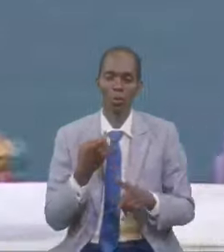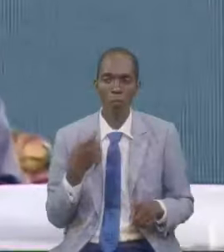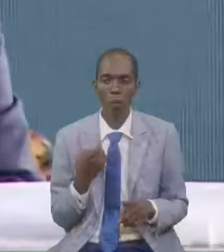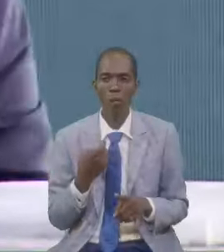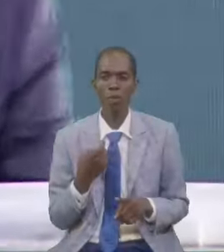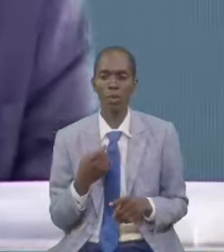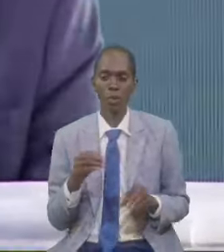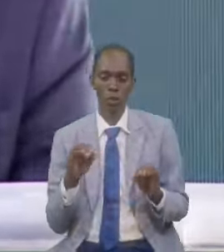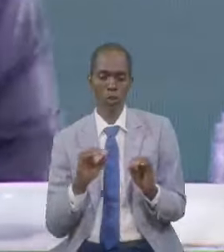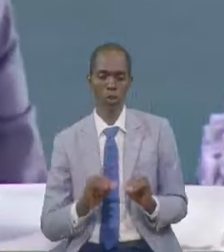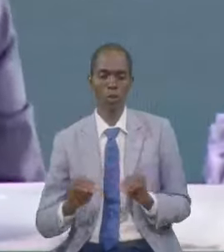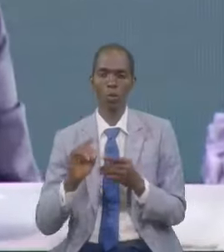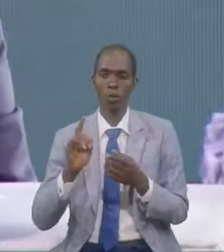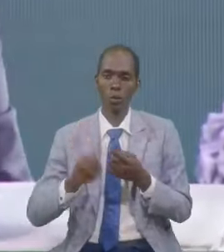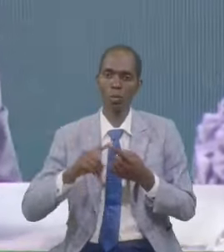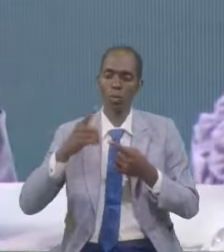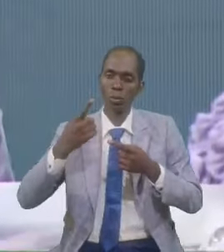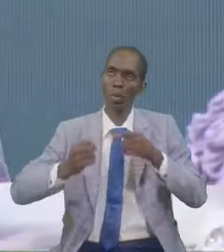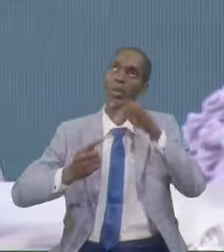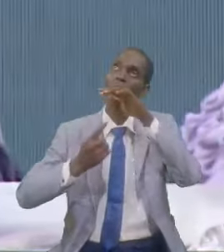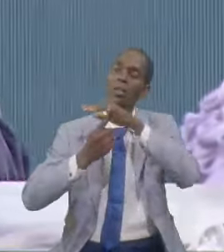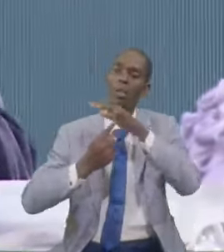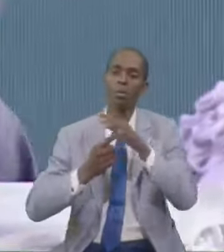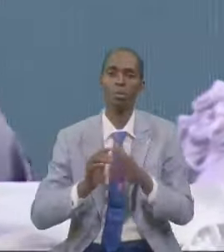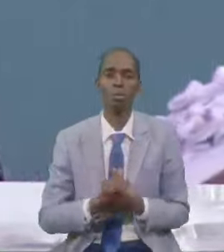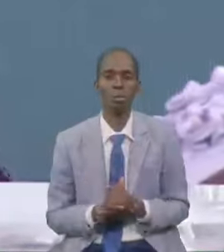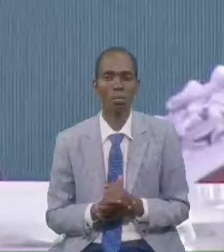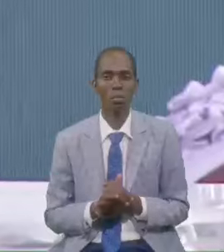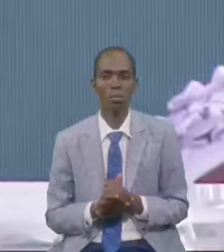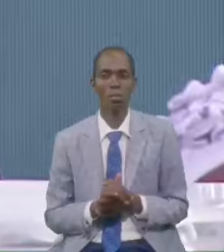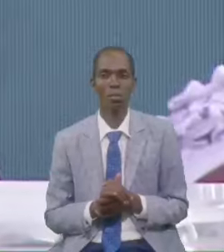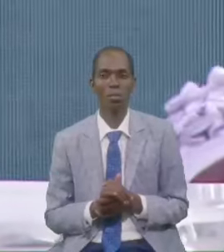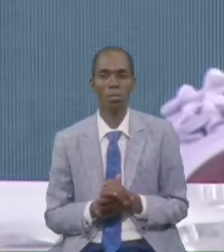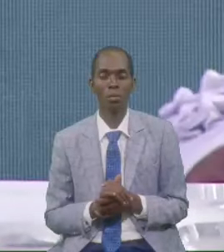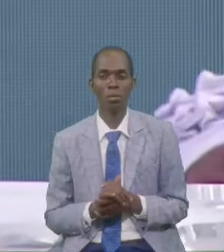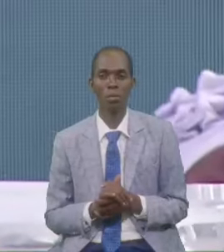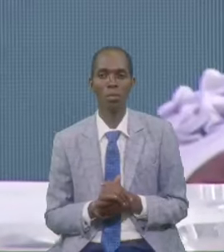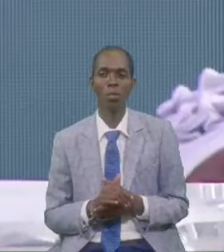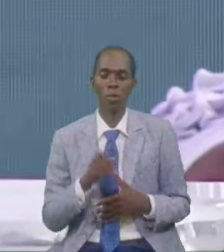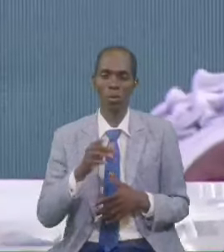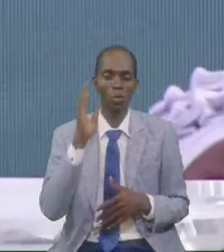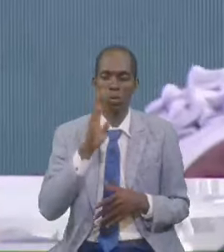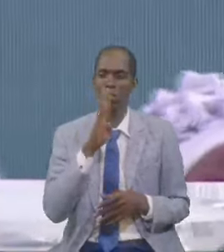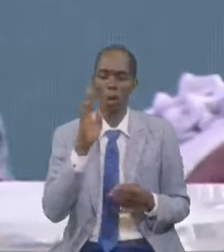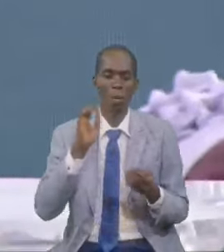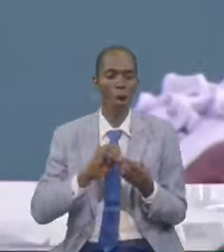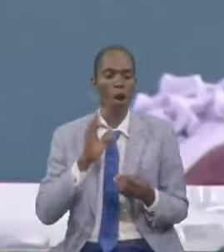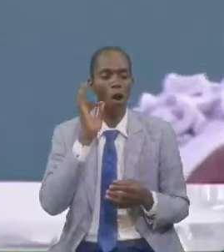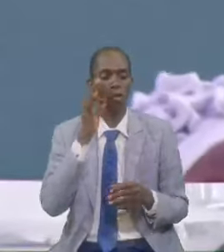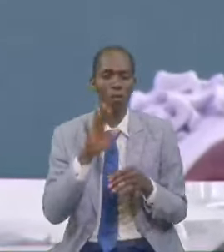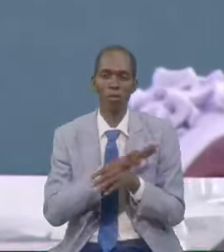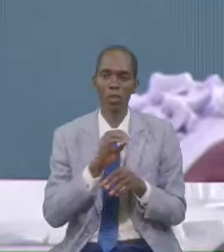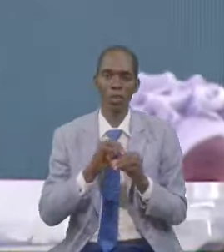మార్చుకుంటే మిమ్మను హీరో నుంచి జీరో నుంచి హీరో స్థాయికి తీసుకెళ్తుంది. You become fruitful in your life. అప్పుడు మీ జీవితంలో ఫలవంతులు అవుతారు. And